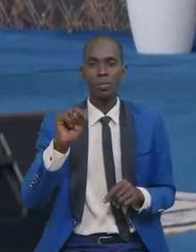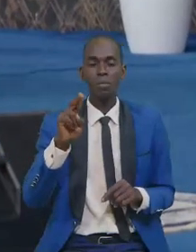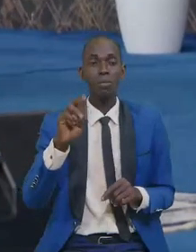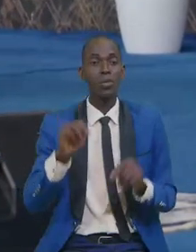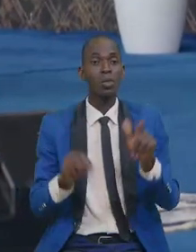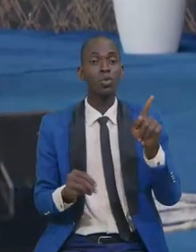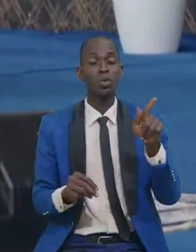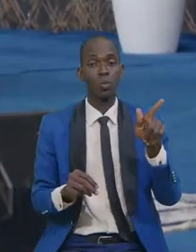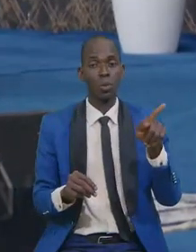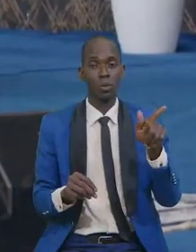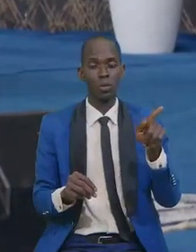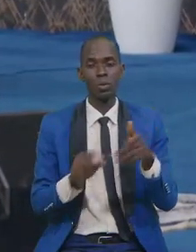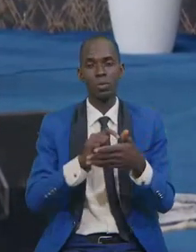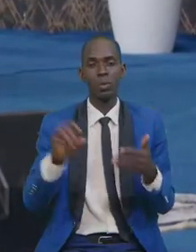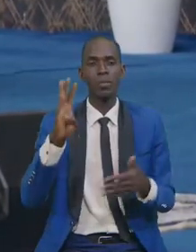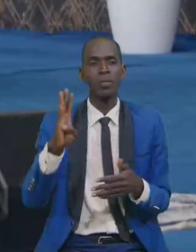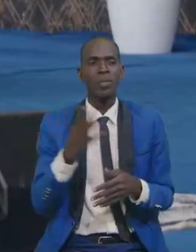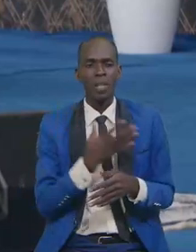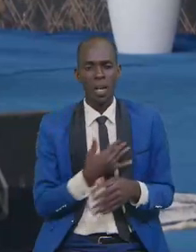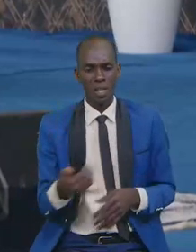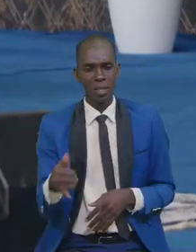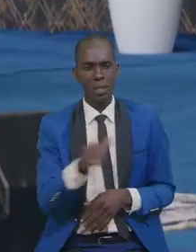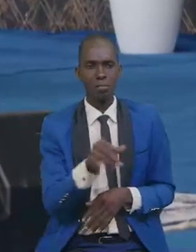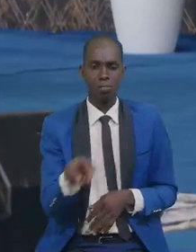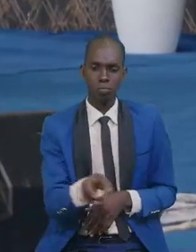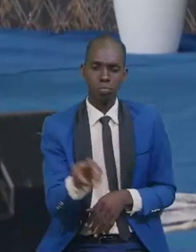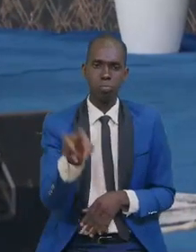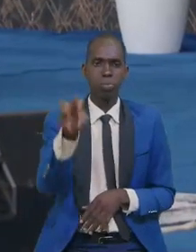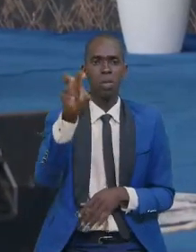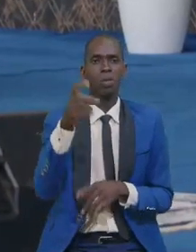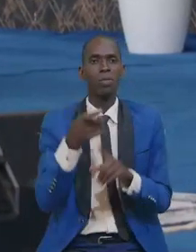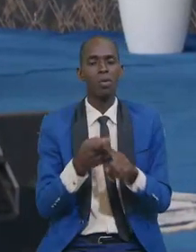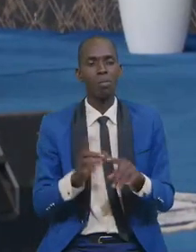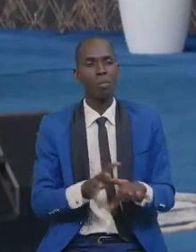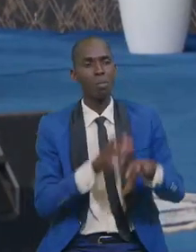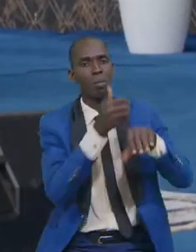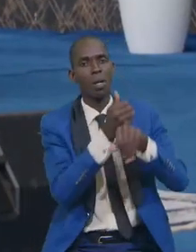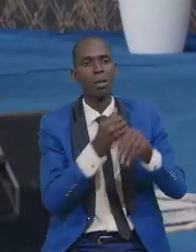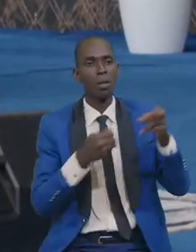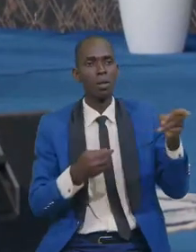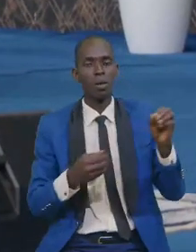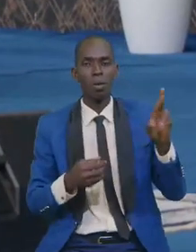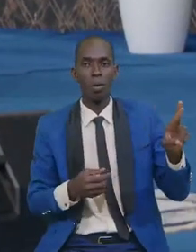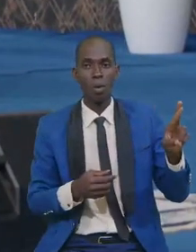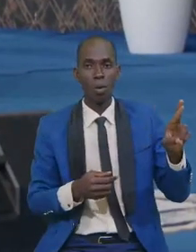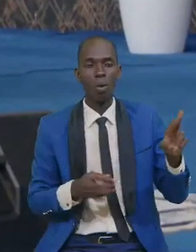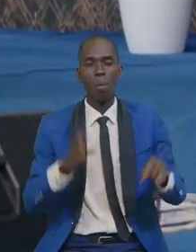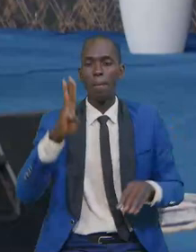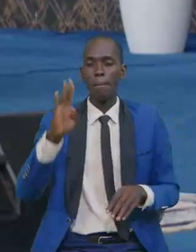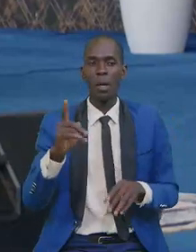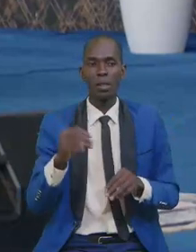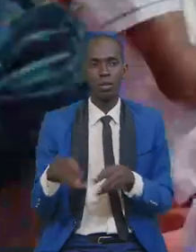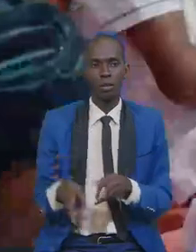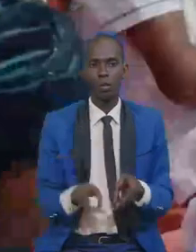Ils partirent de la montagne de Hor par le chemin de la mer